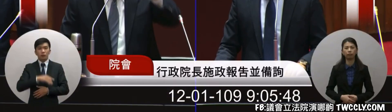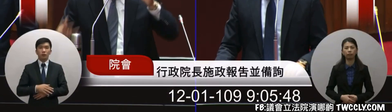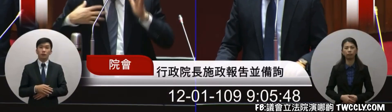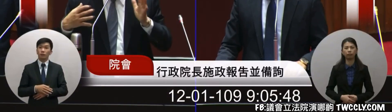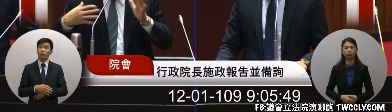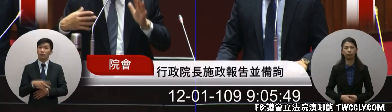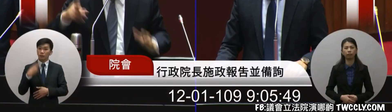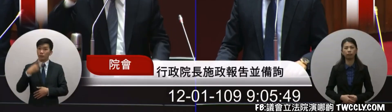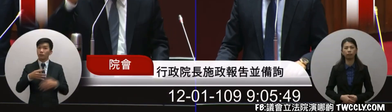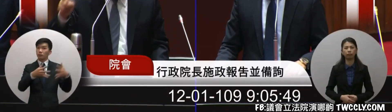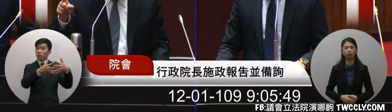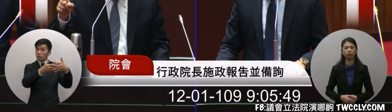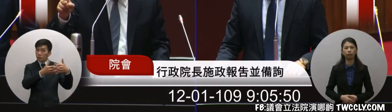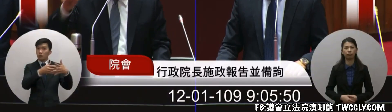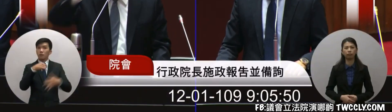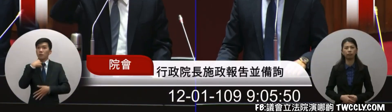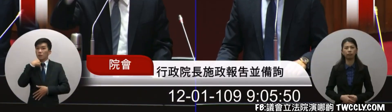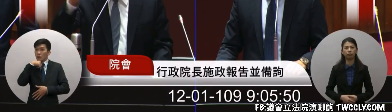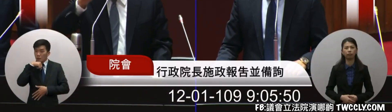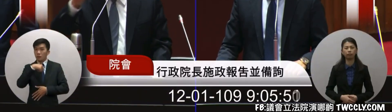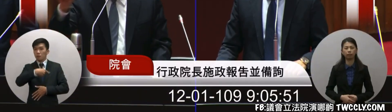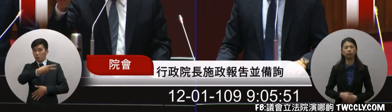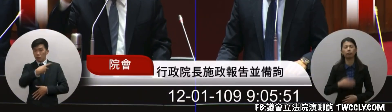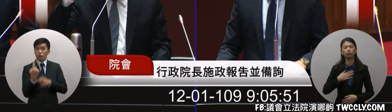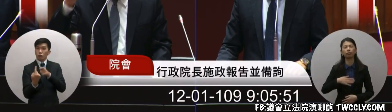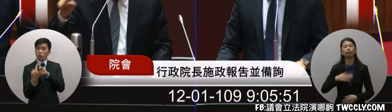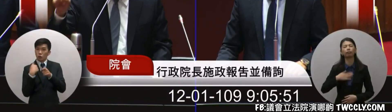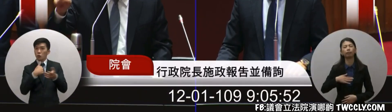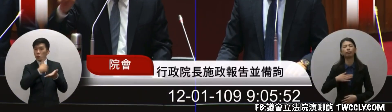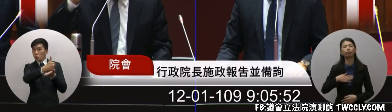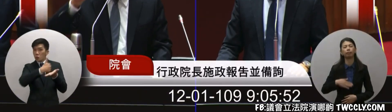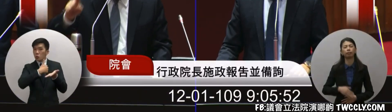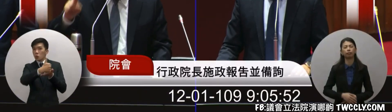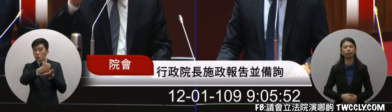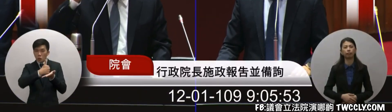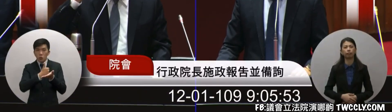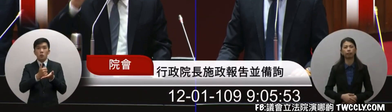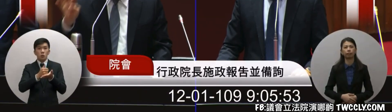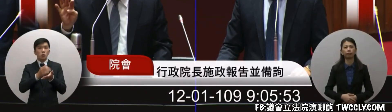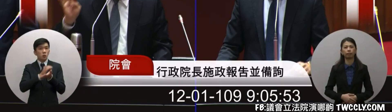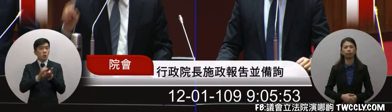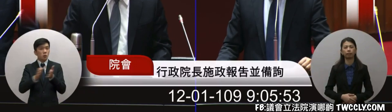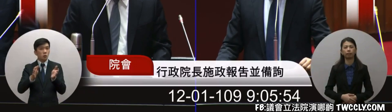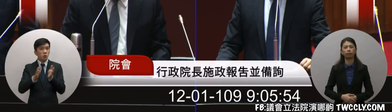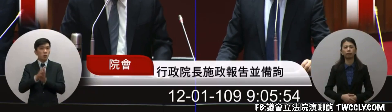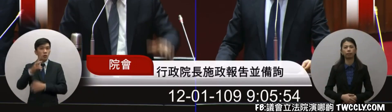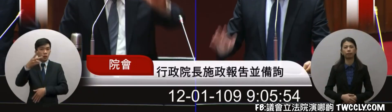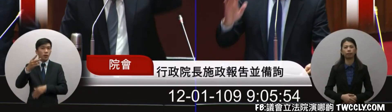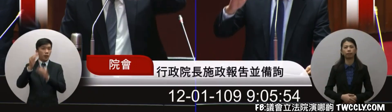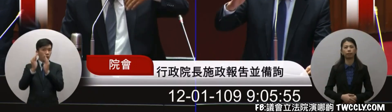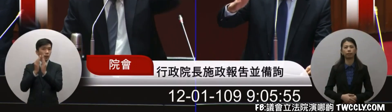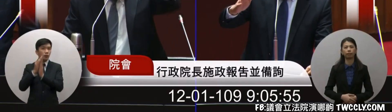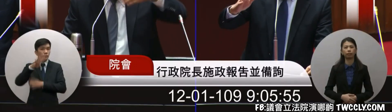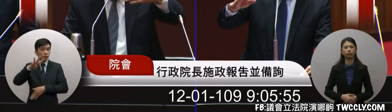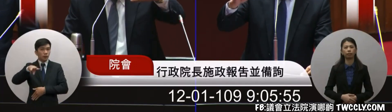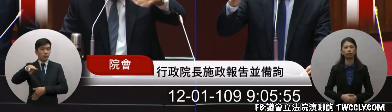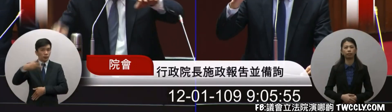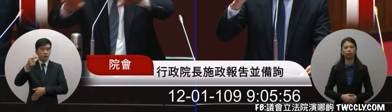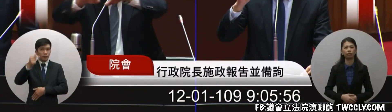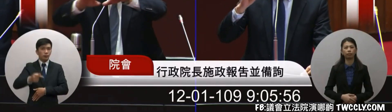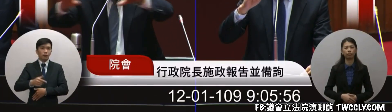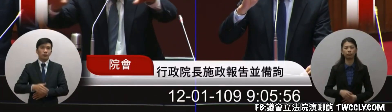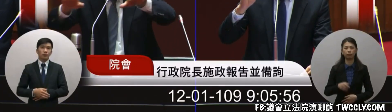跟我们贸易，光去年就2兆 4300亿，所以我们和美